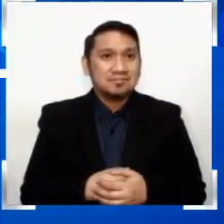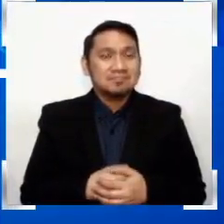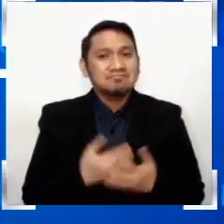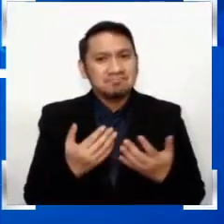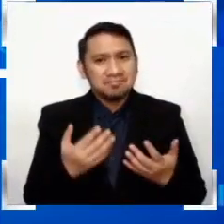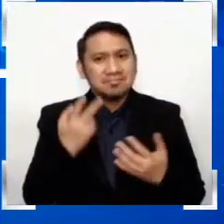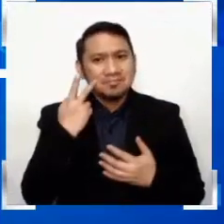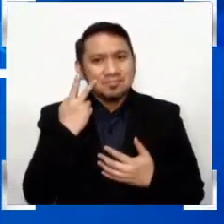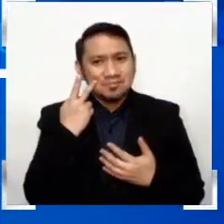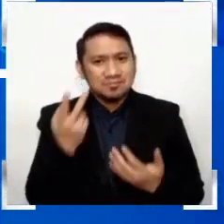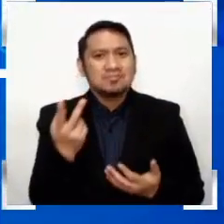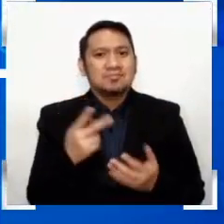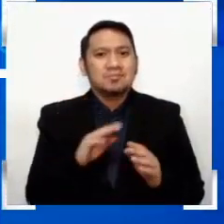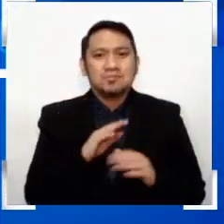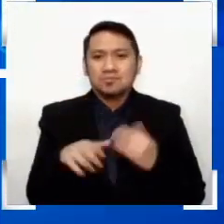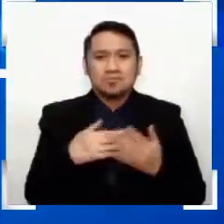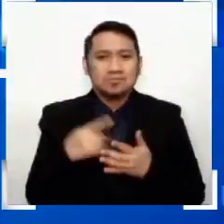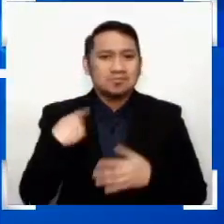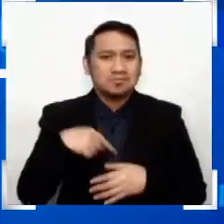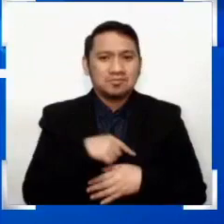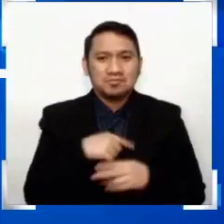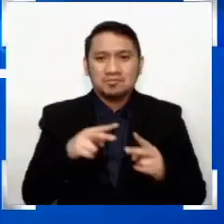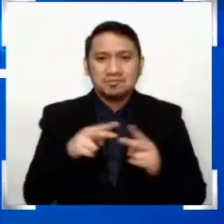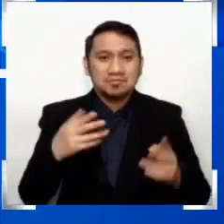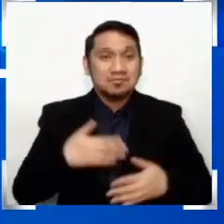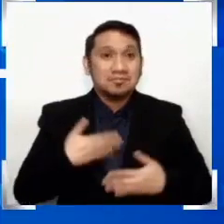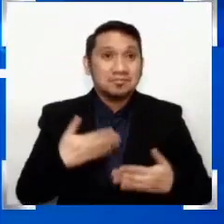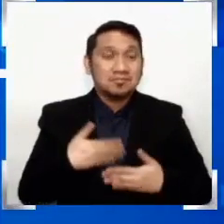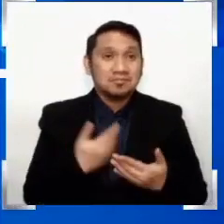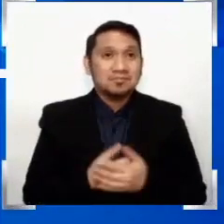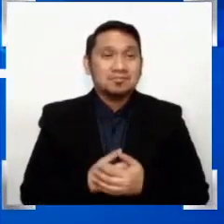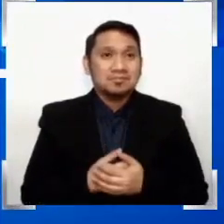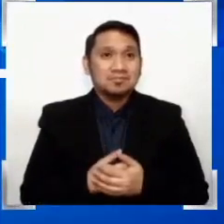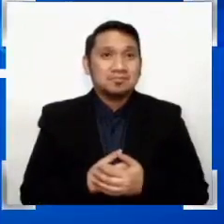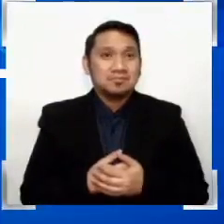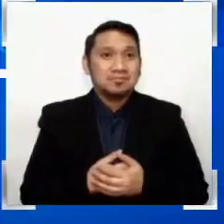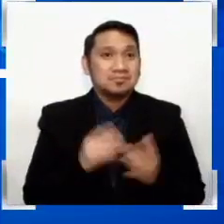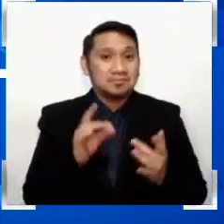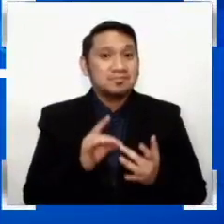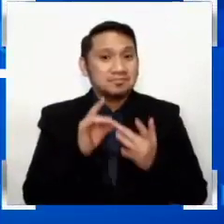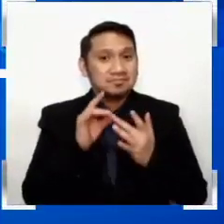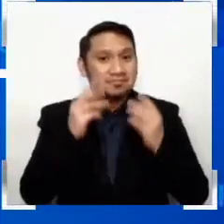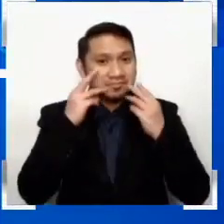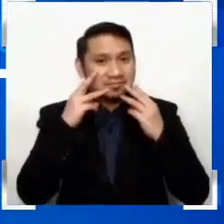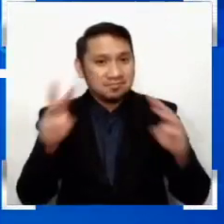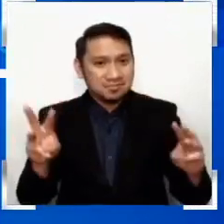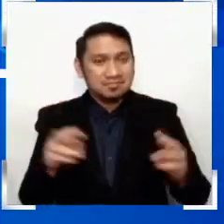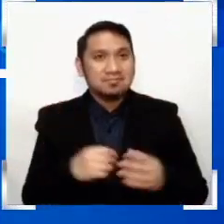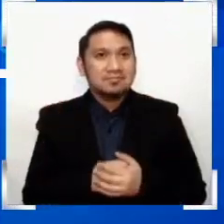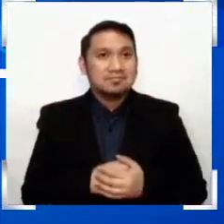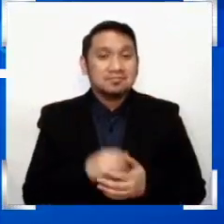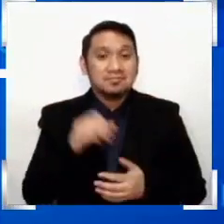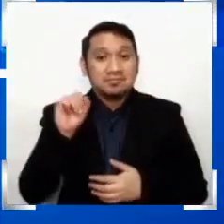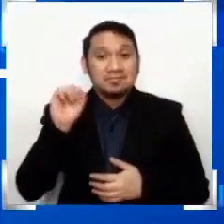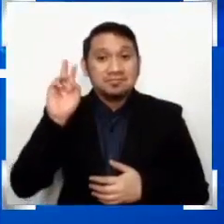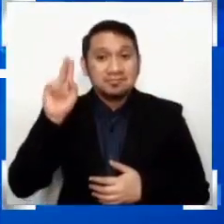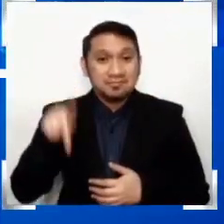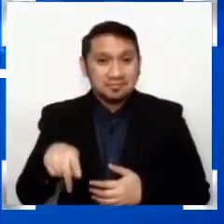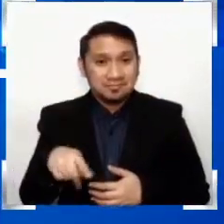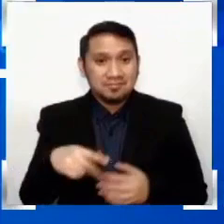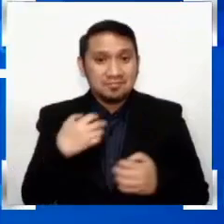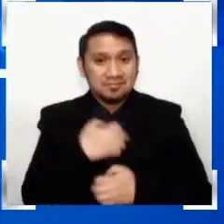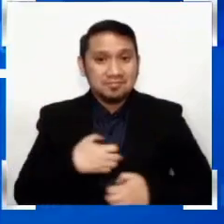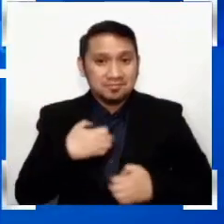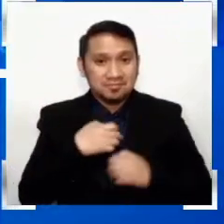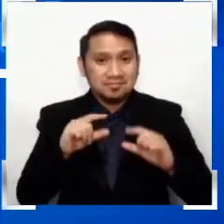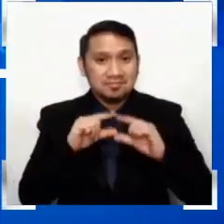kami tuwang-tuwa. Nasa special preview, sina GMA SVP for Entertainment Group,